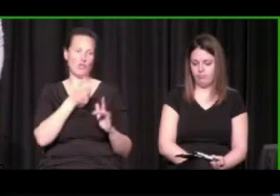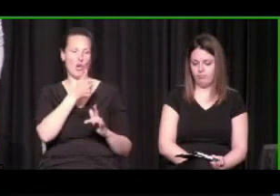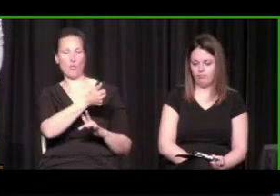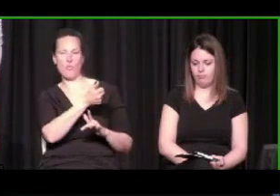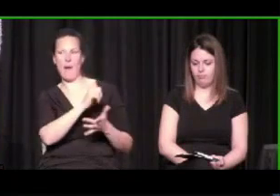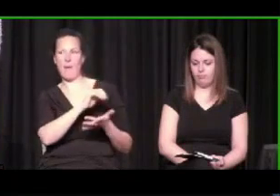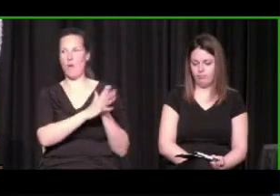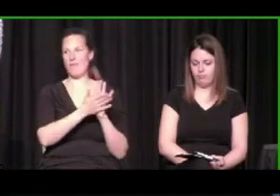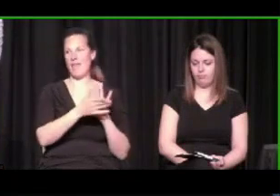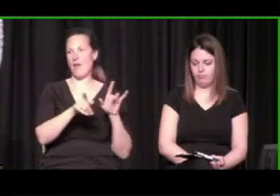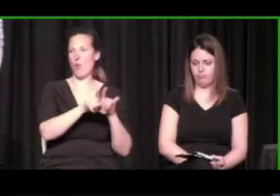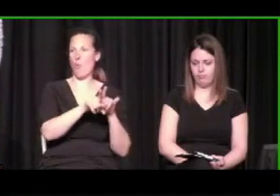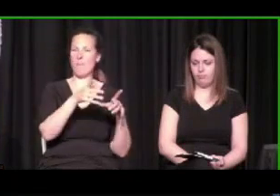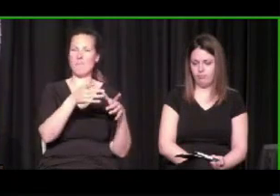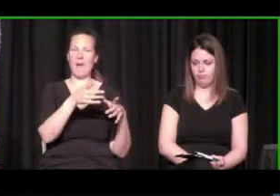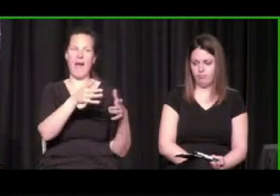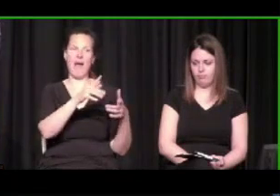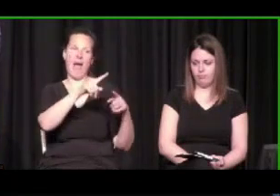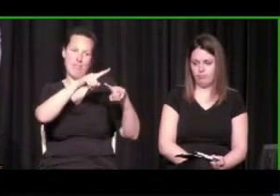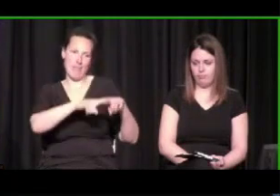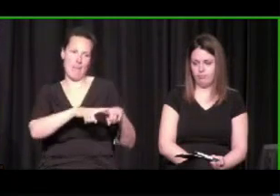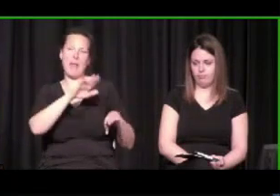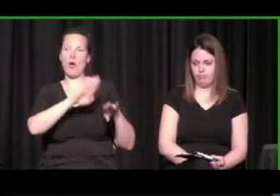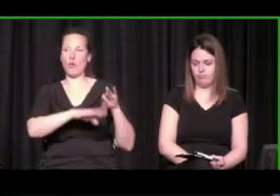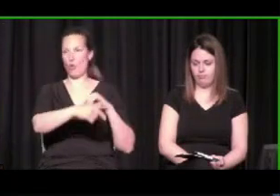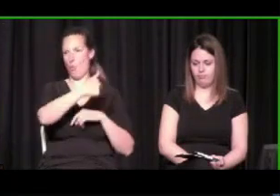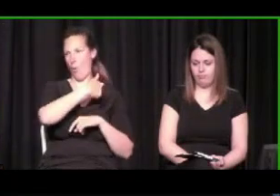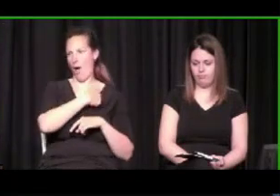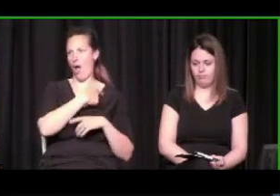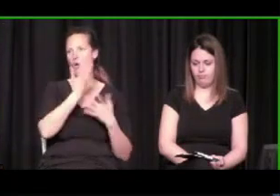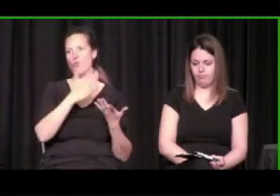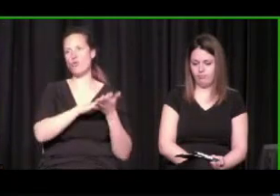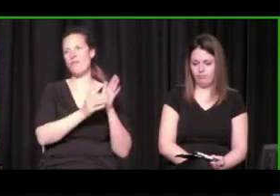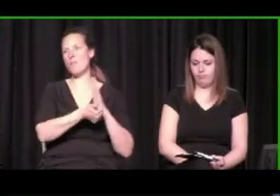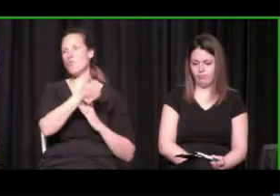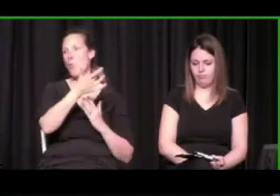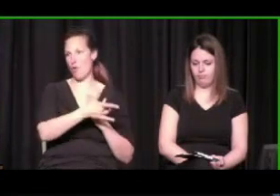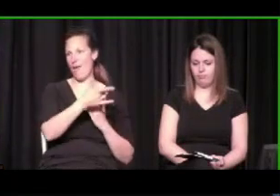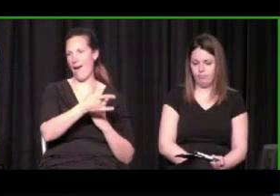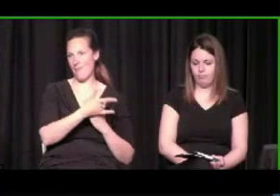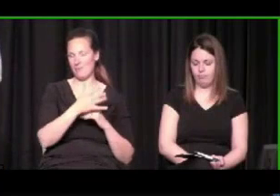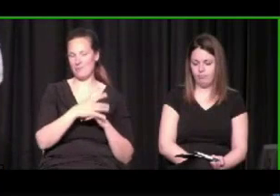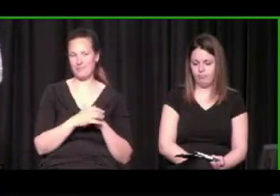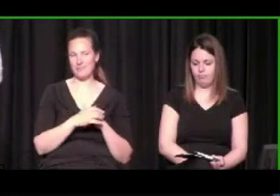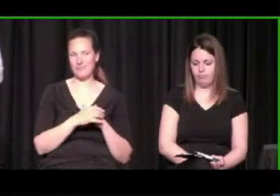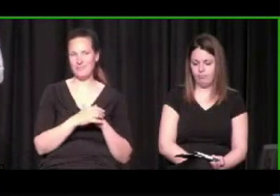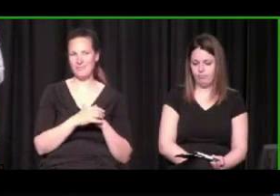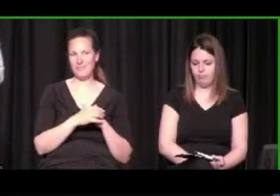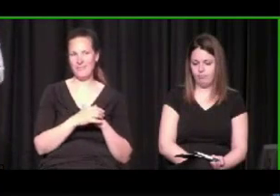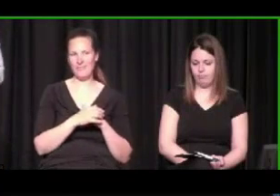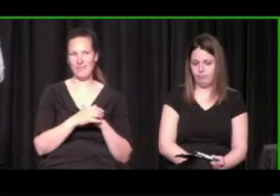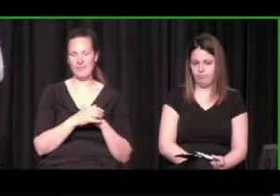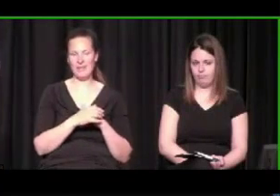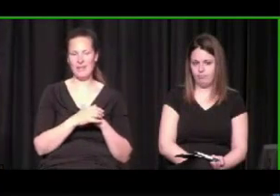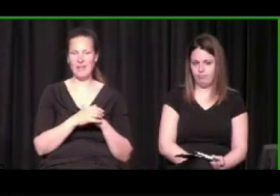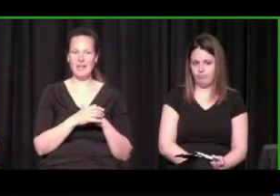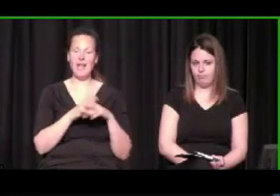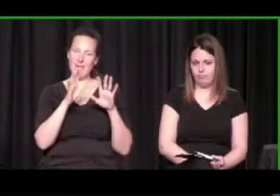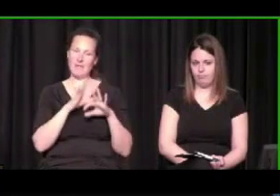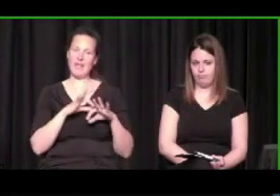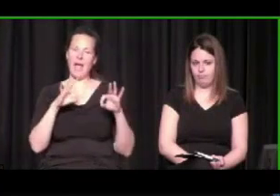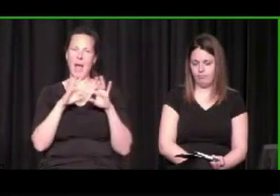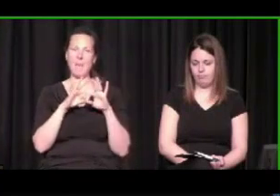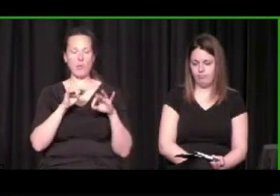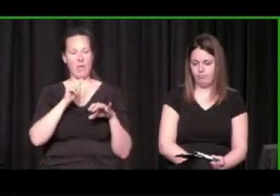en quelque sorte causer encore plus de dépendance ou encore même de vulnérabilité? Et on parle en fait d'être un agent